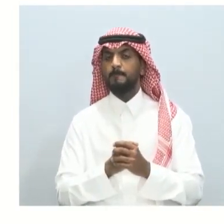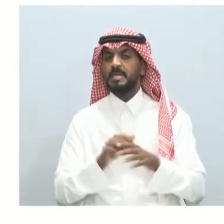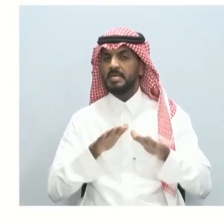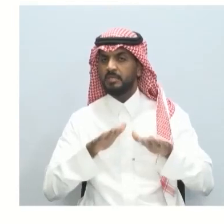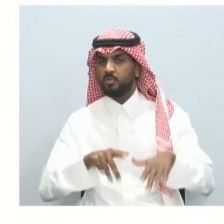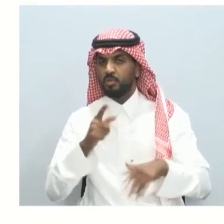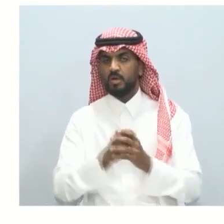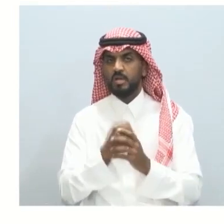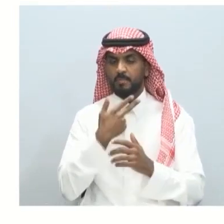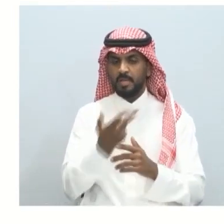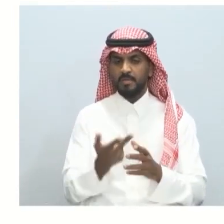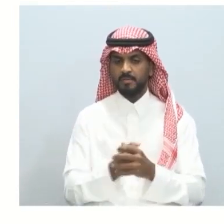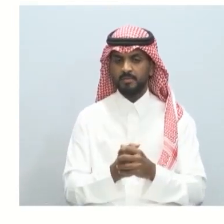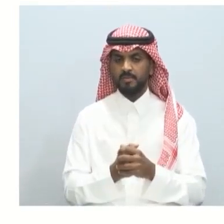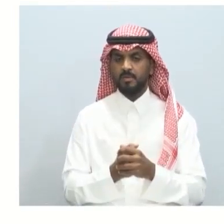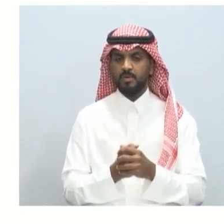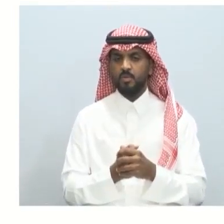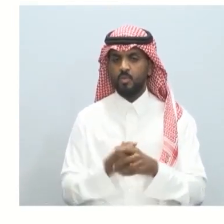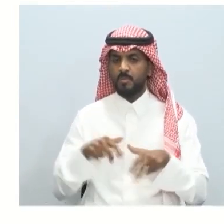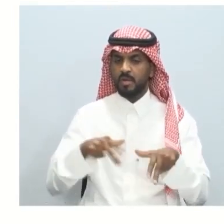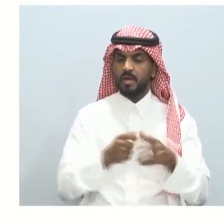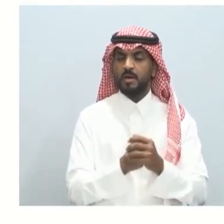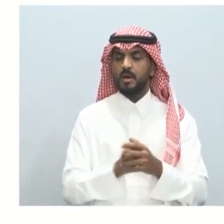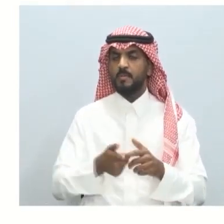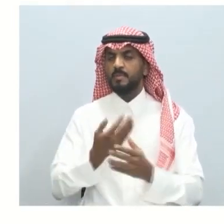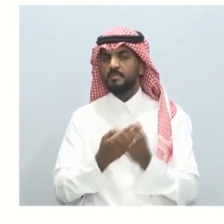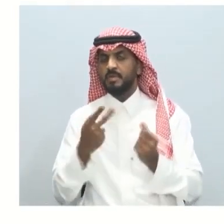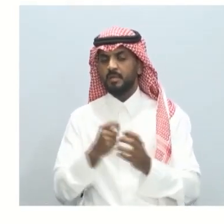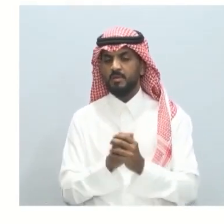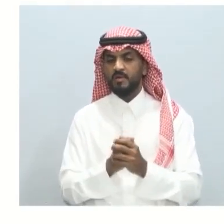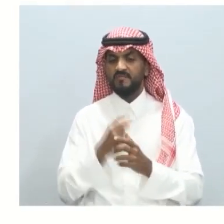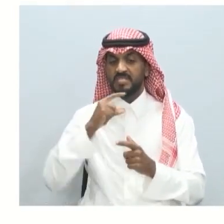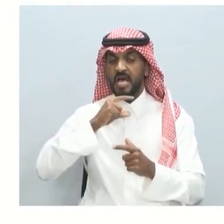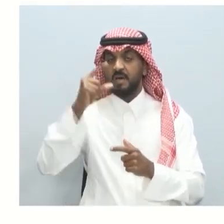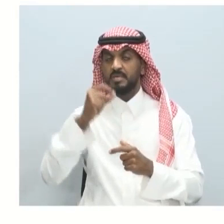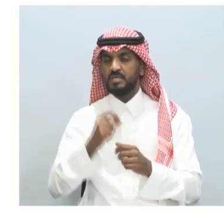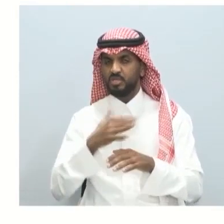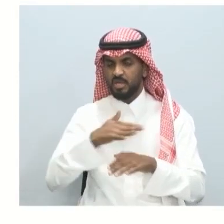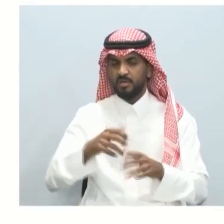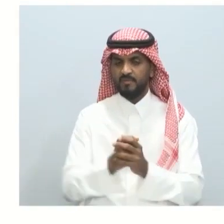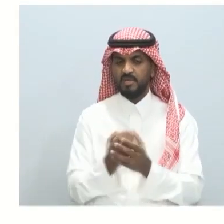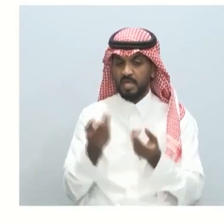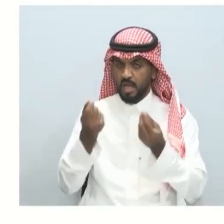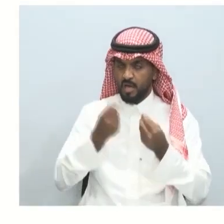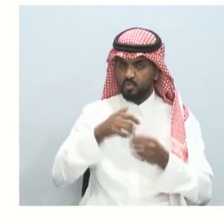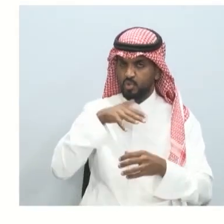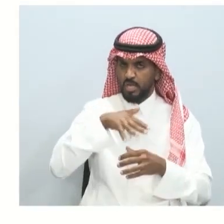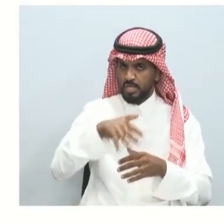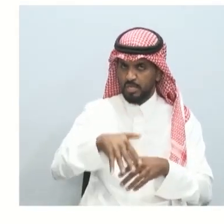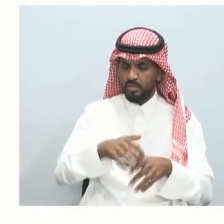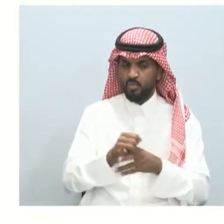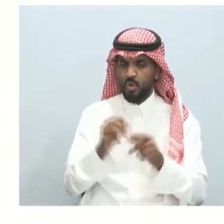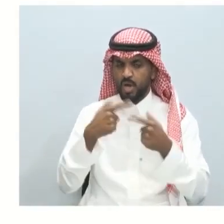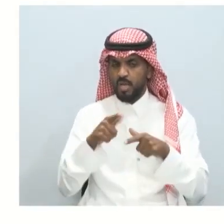بالخير ومر ابن ابي علقمه فصاحبه الصبيان فهرب منهم وتلقاه شيخ وعليه ضفيرتين